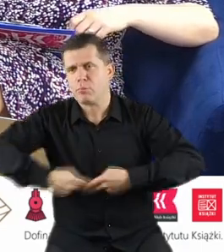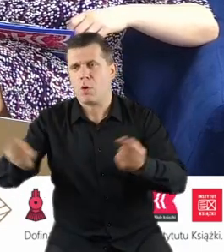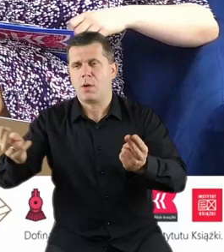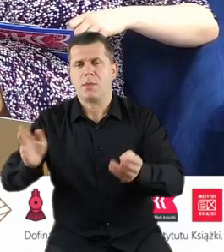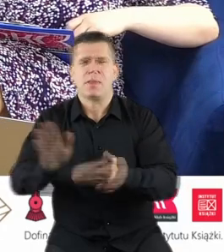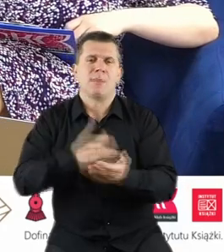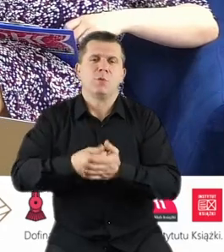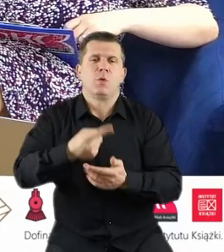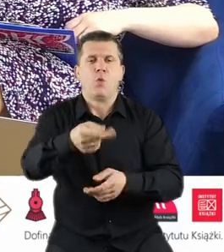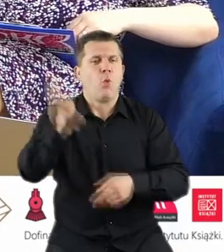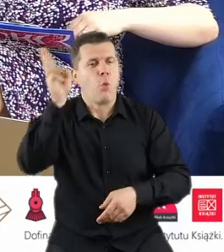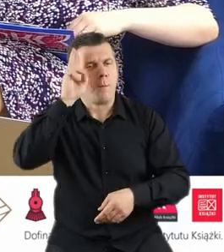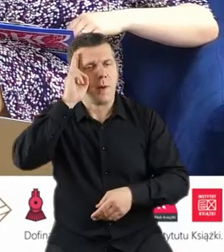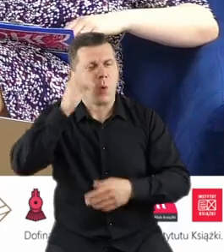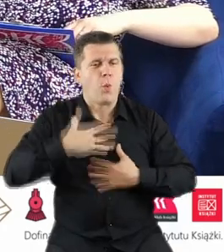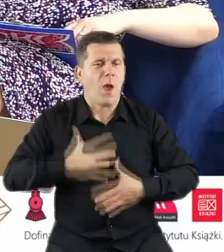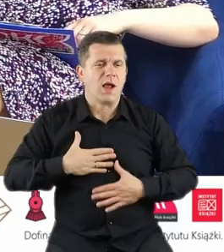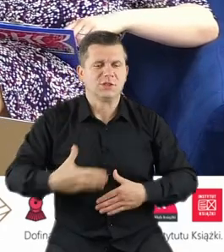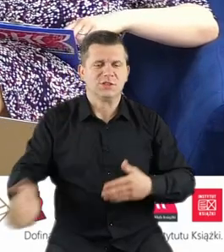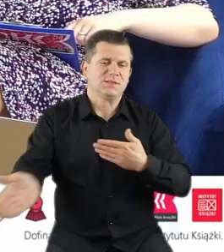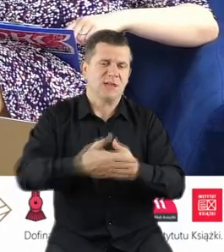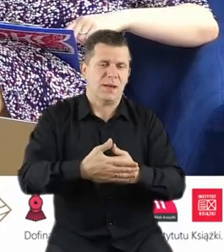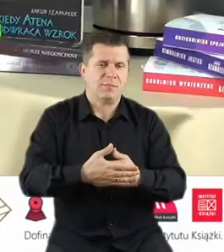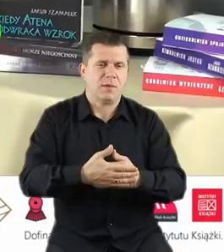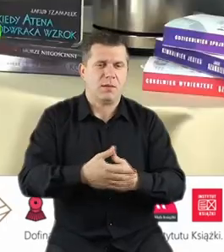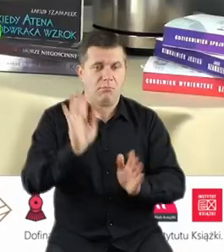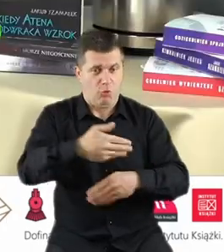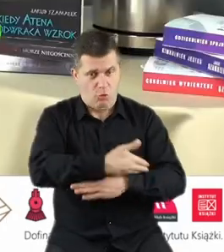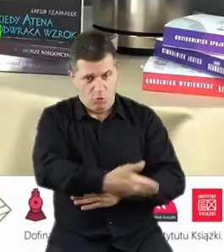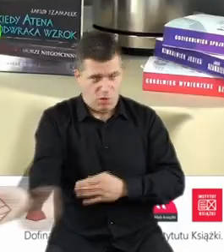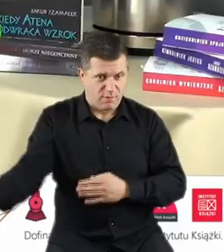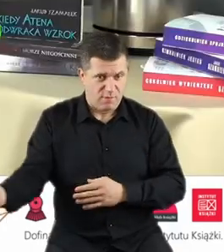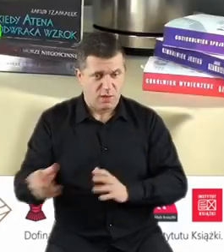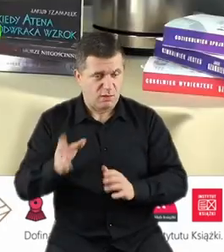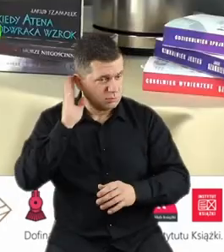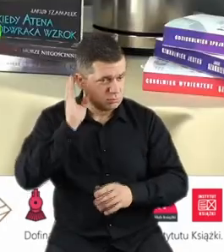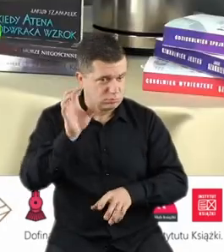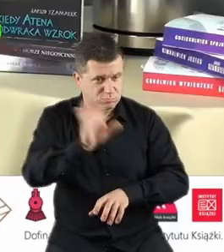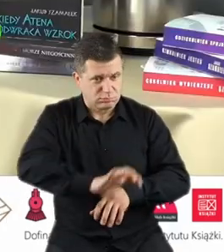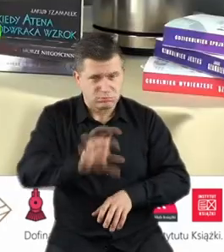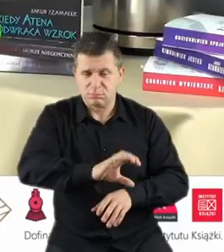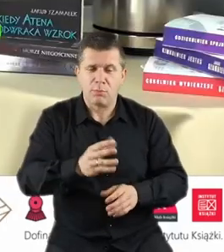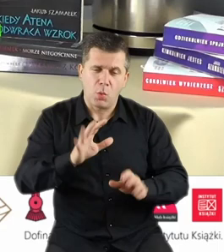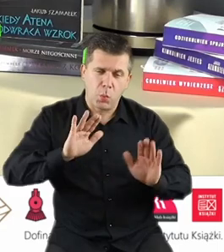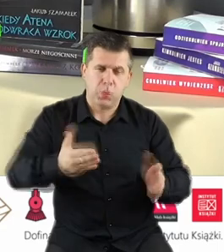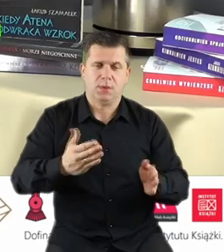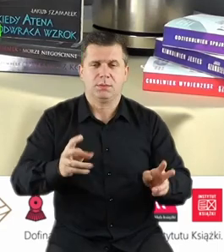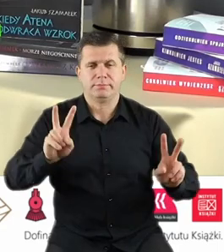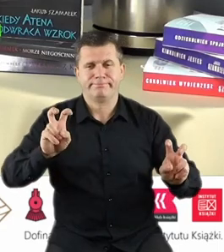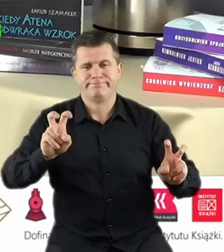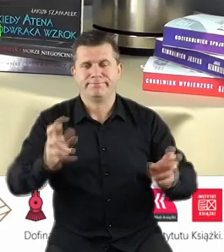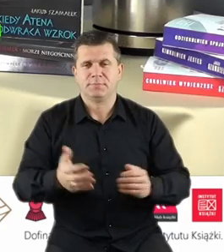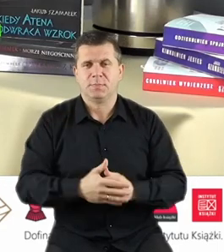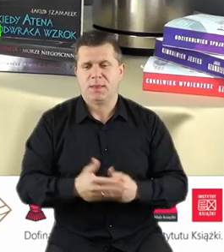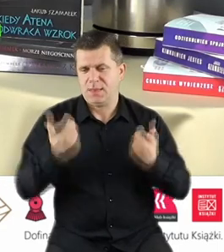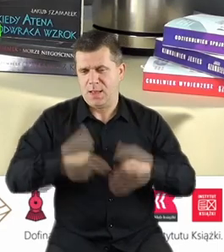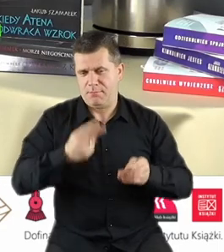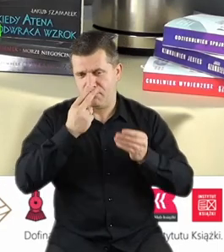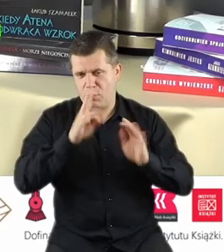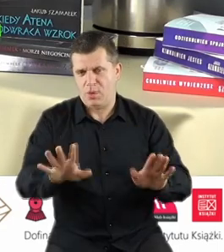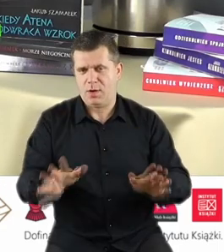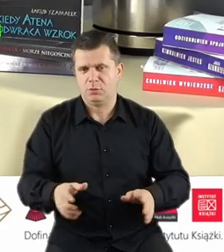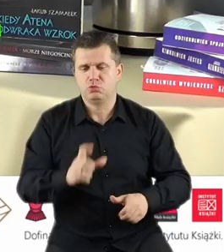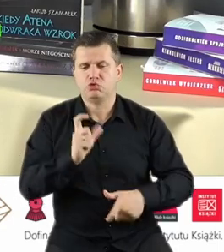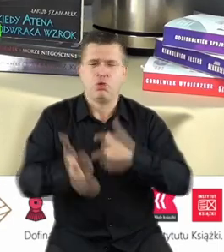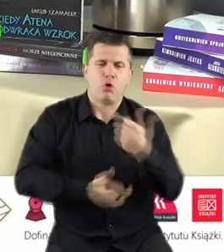mimo to jakby może się nie, jakby nie wstydzimy tego, co tam się dzieje, ale też nie chcemy pokazywać domownikom,